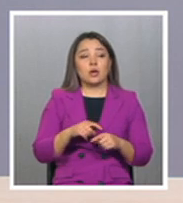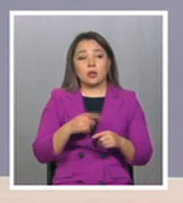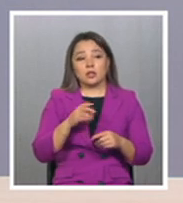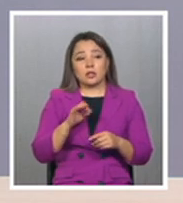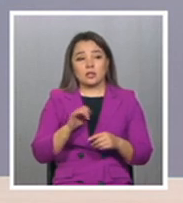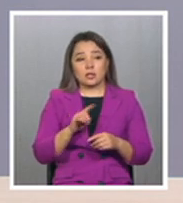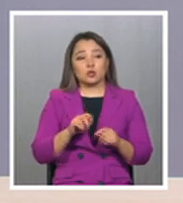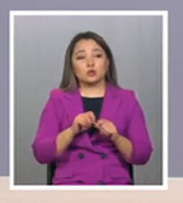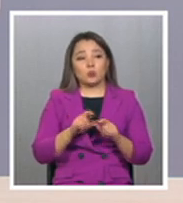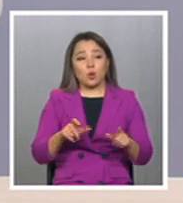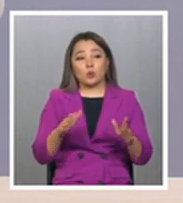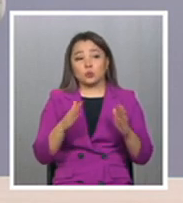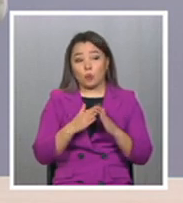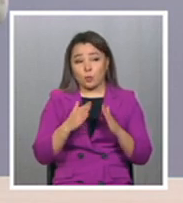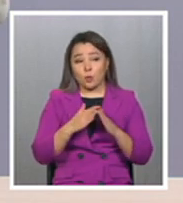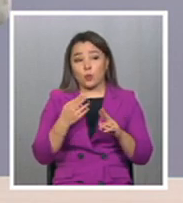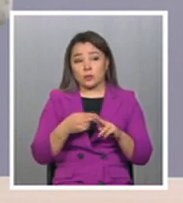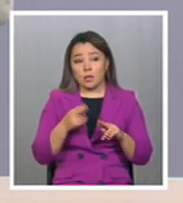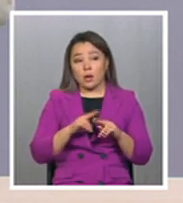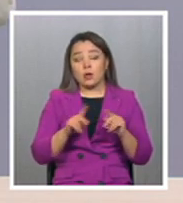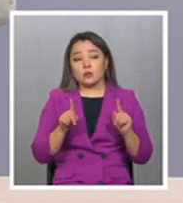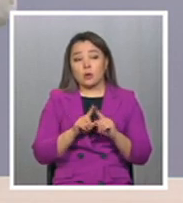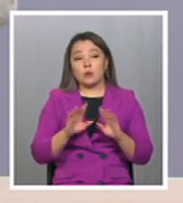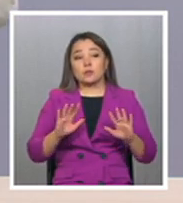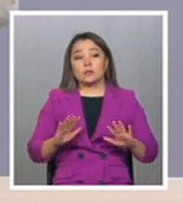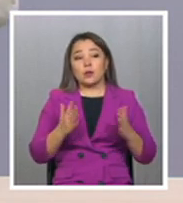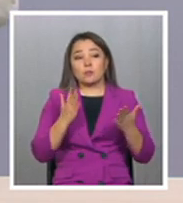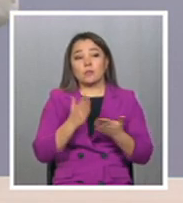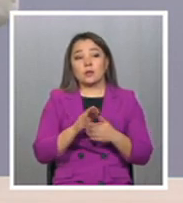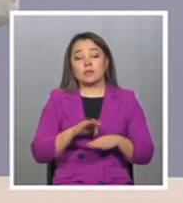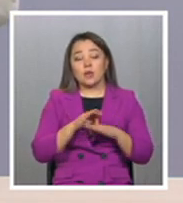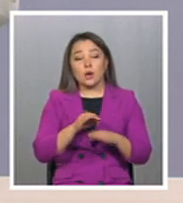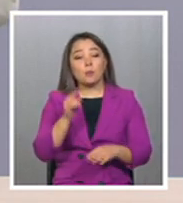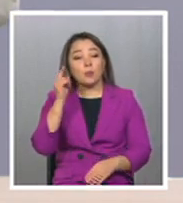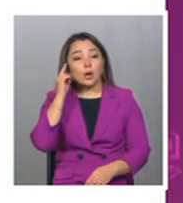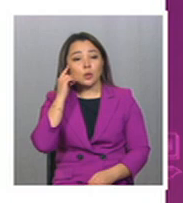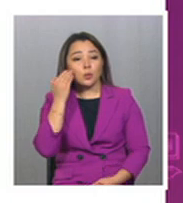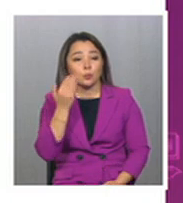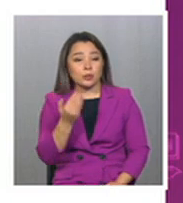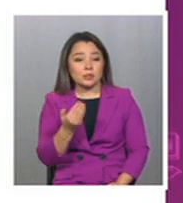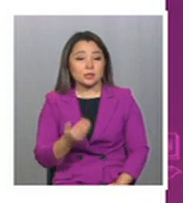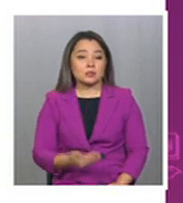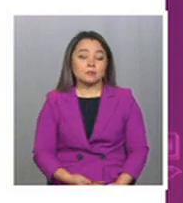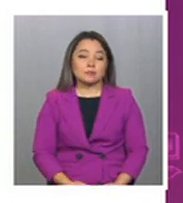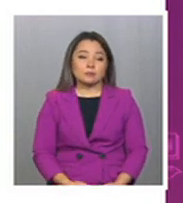Как необходимо поступить в данной ситуации? Подумайте.